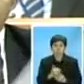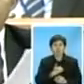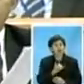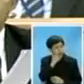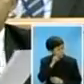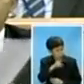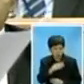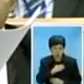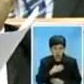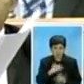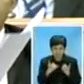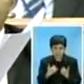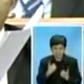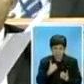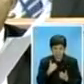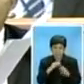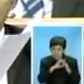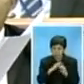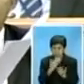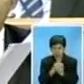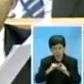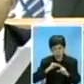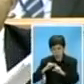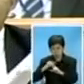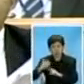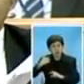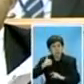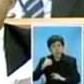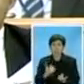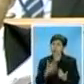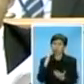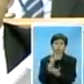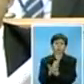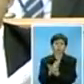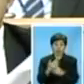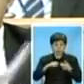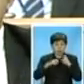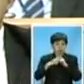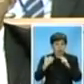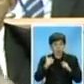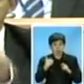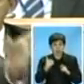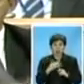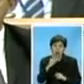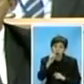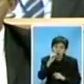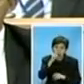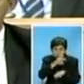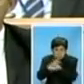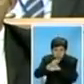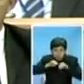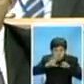รวจสอบให้ได้เพราะว่ามันมีส่วนต่างมากแล้วก็สั่งหยุดพอมีเหตุการณ์อย่างนี้สื่อมวลชนม